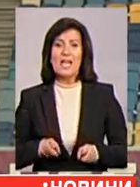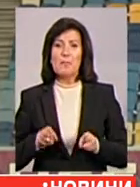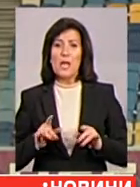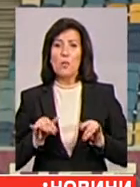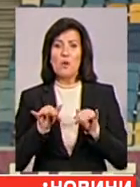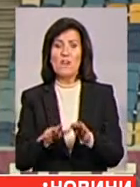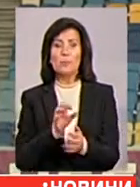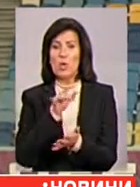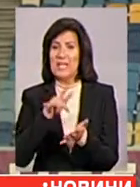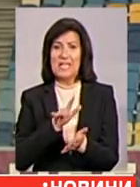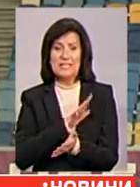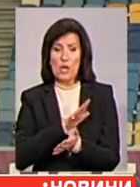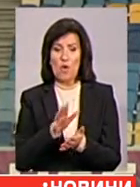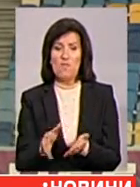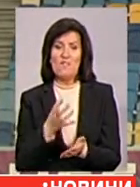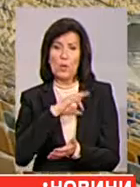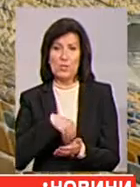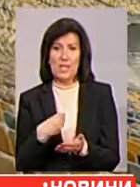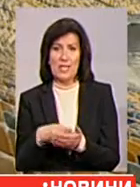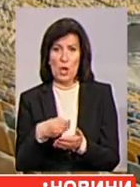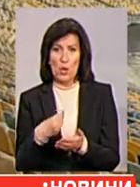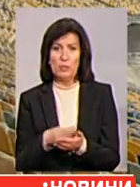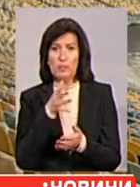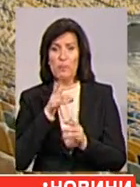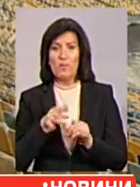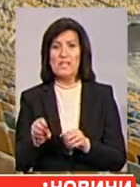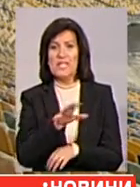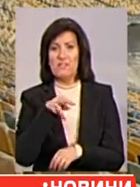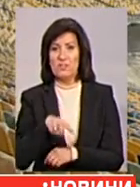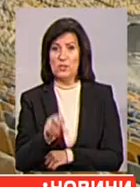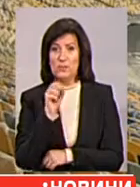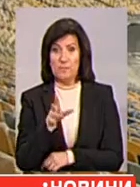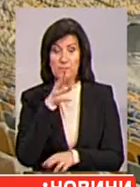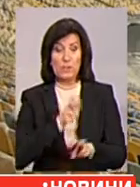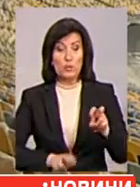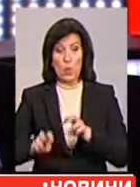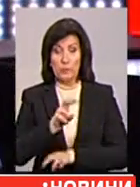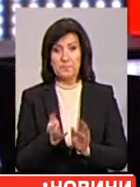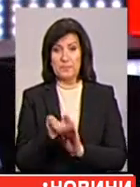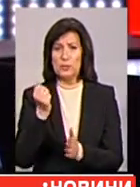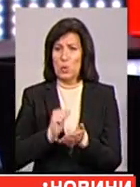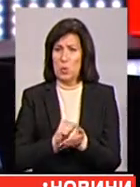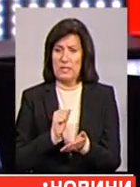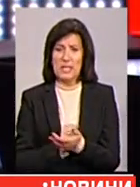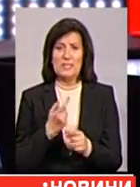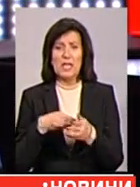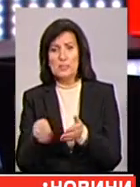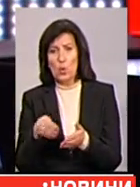державних грошей при проведенні Євро-2012. Під час обшуків у спецпостач вилучено документацію